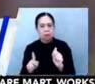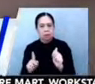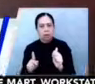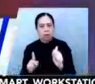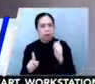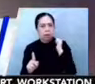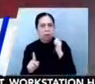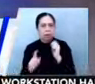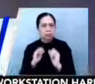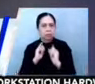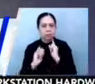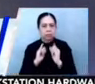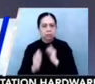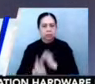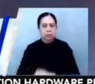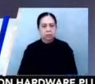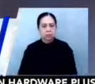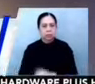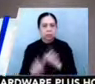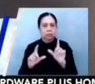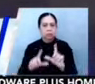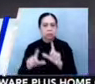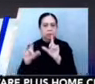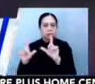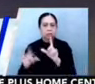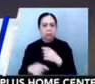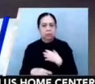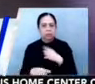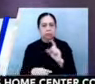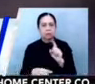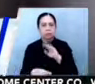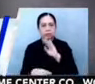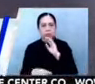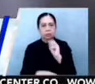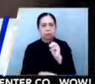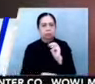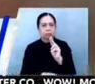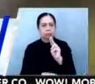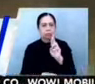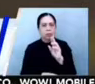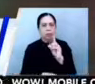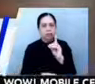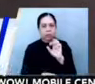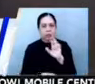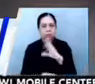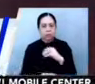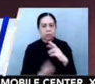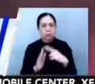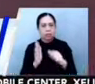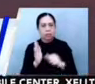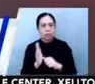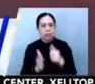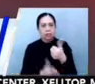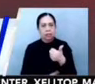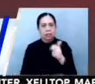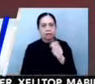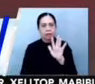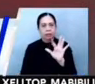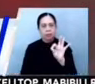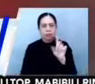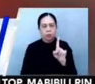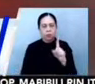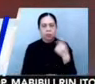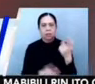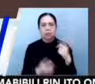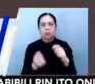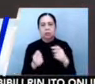pahayag. Nahaharap siya sa reklamong frustrated murder at paglabag sa RA 10591 o Comprehensive